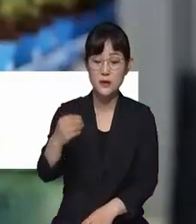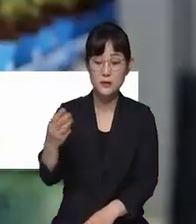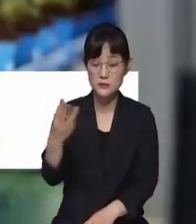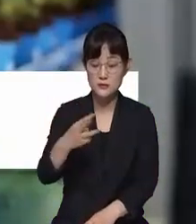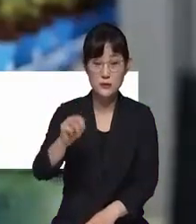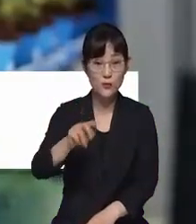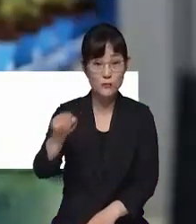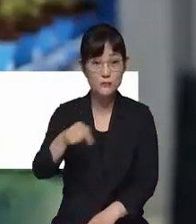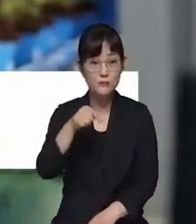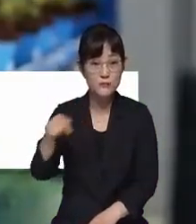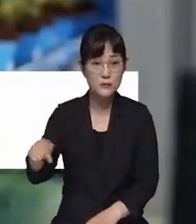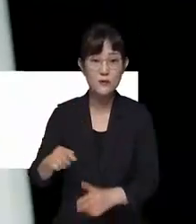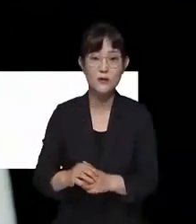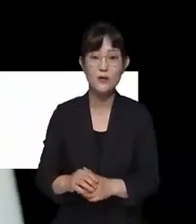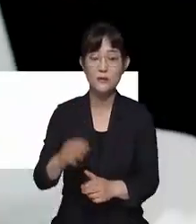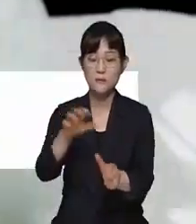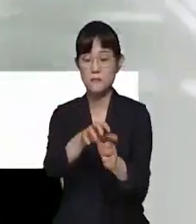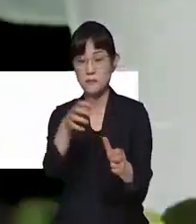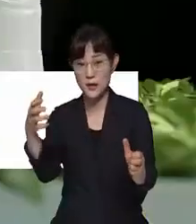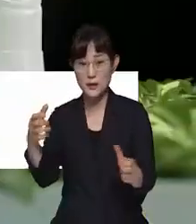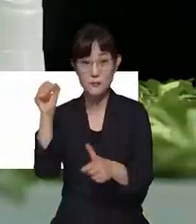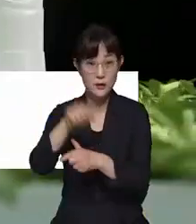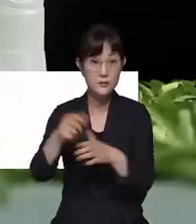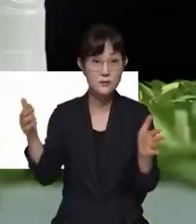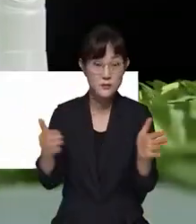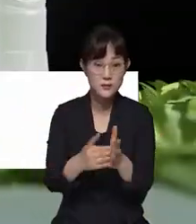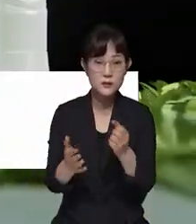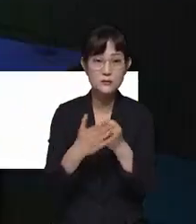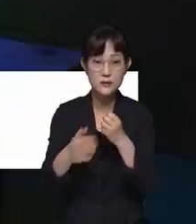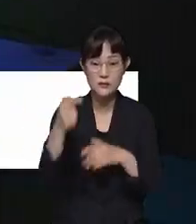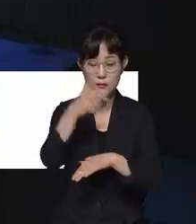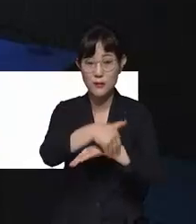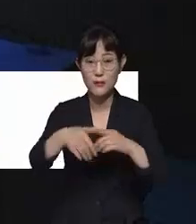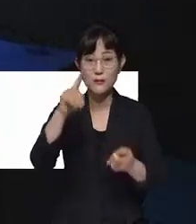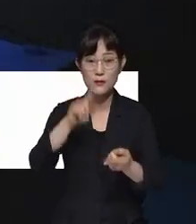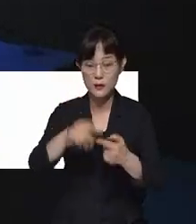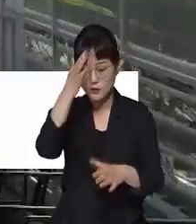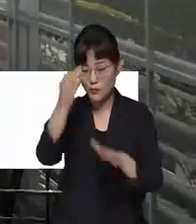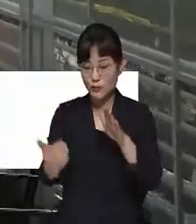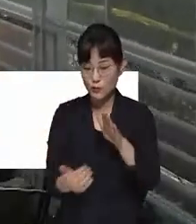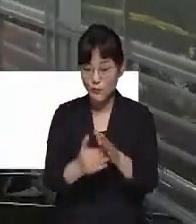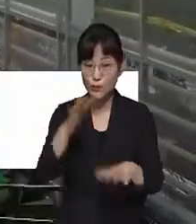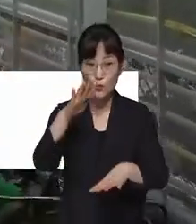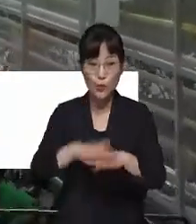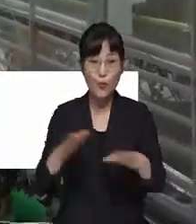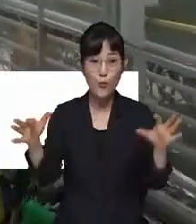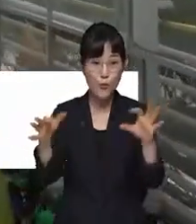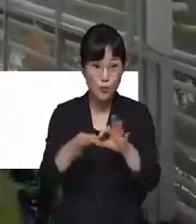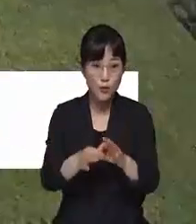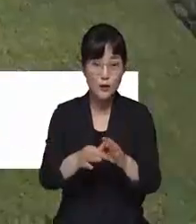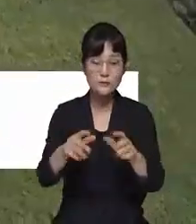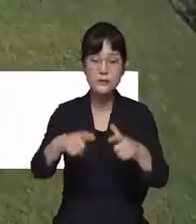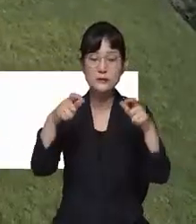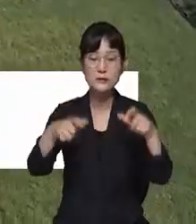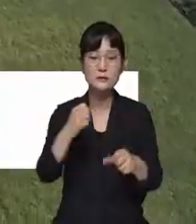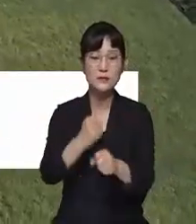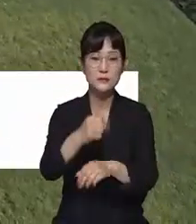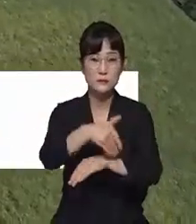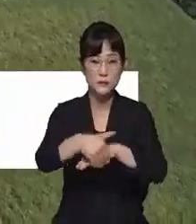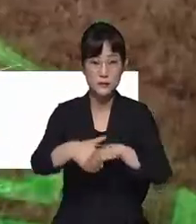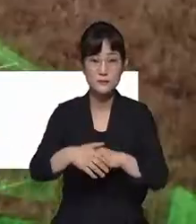제곱미터가 농림축산식품부로부터 해제 승인을 받음에 따라 계획대로 첨단 농업 복합단지 조성 사업을 추진하겠다고